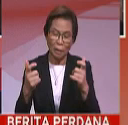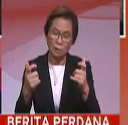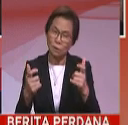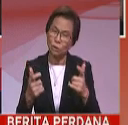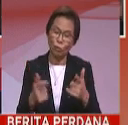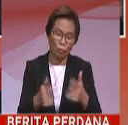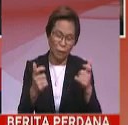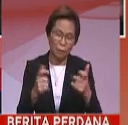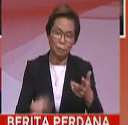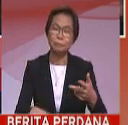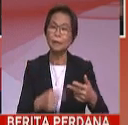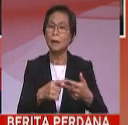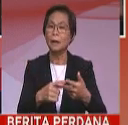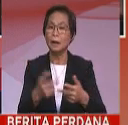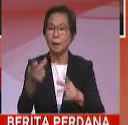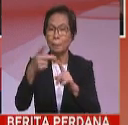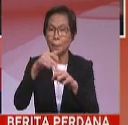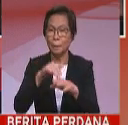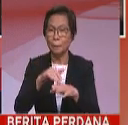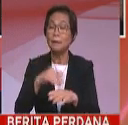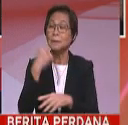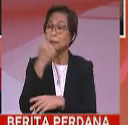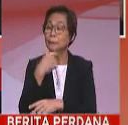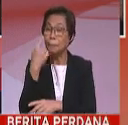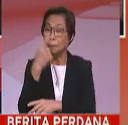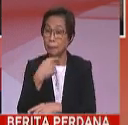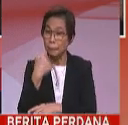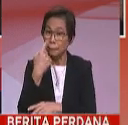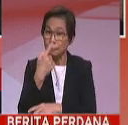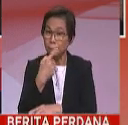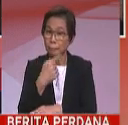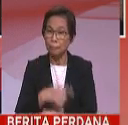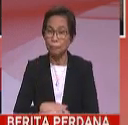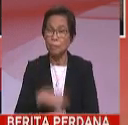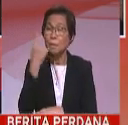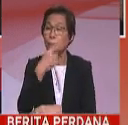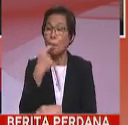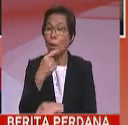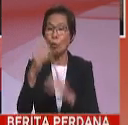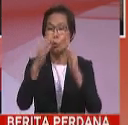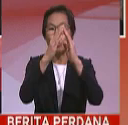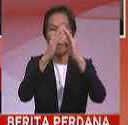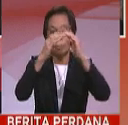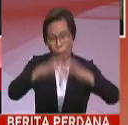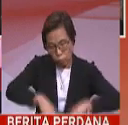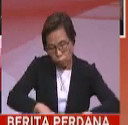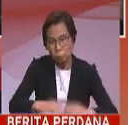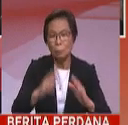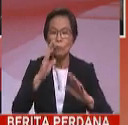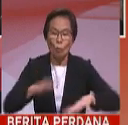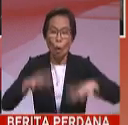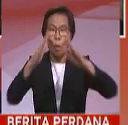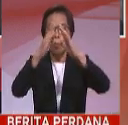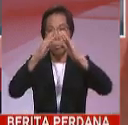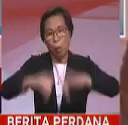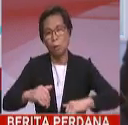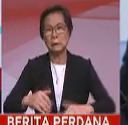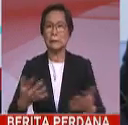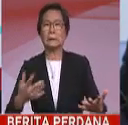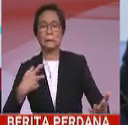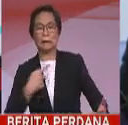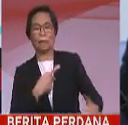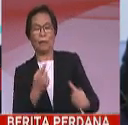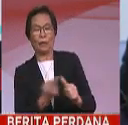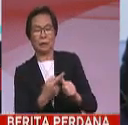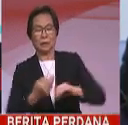serta-merta juga kepada mereka yang kehilangan rumah sama sekali. Tindakan pertama kita ialah